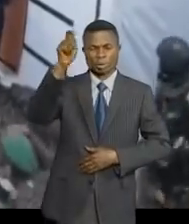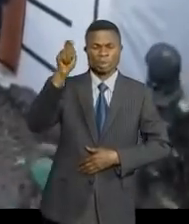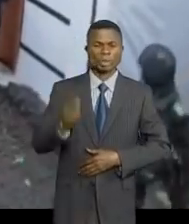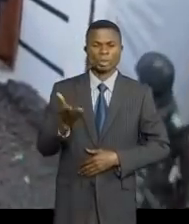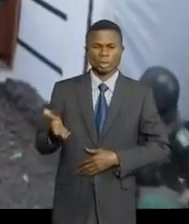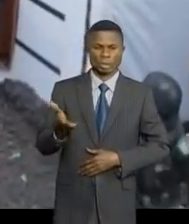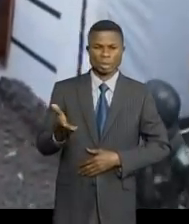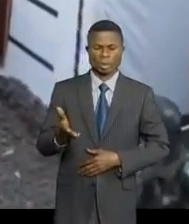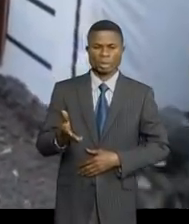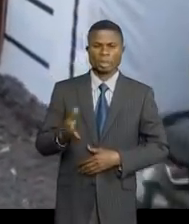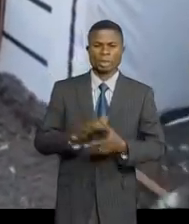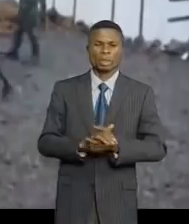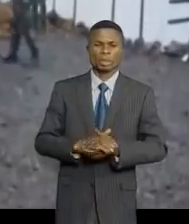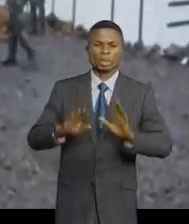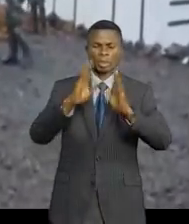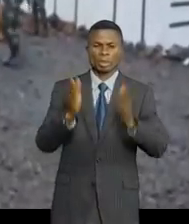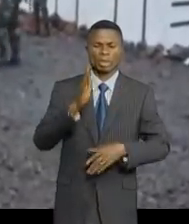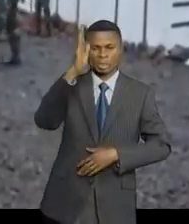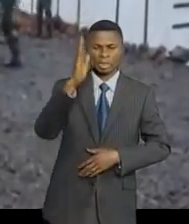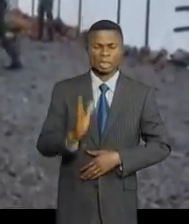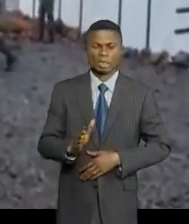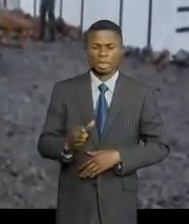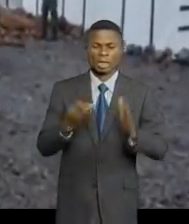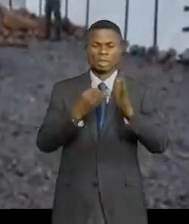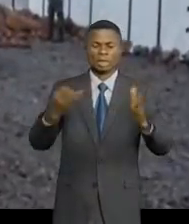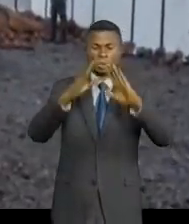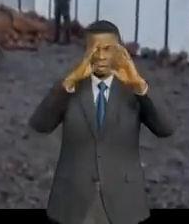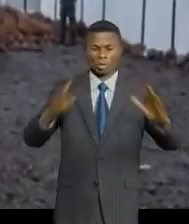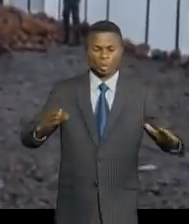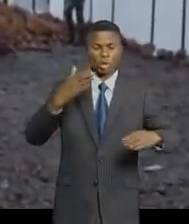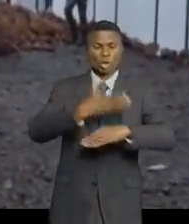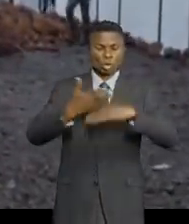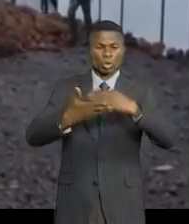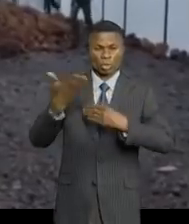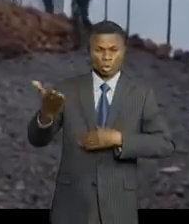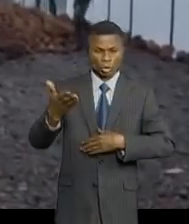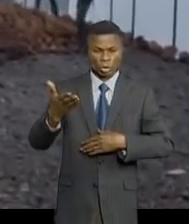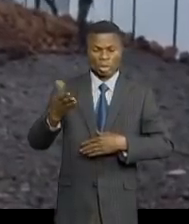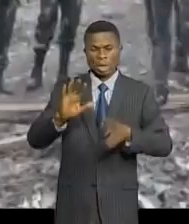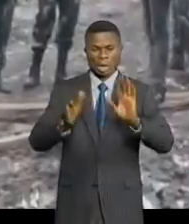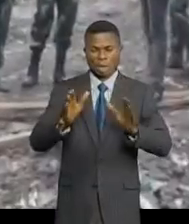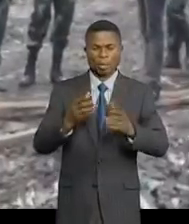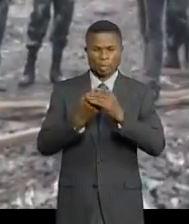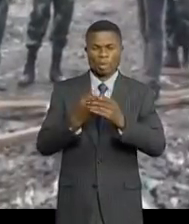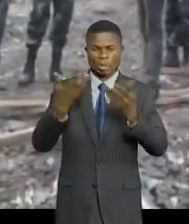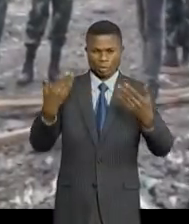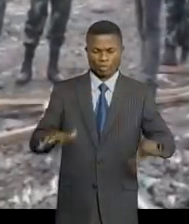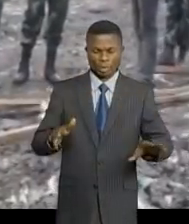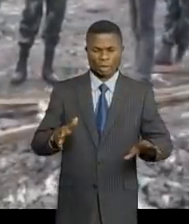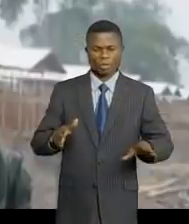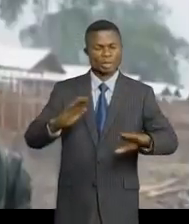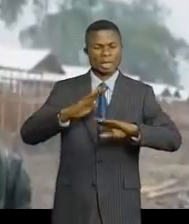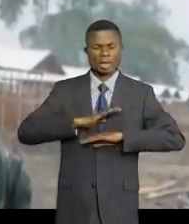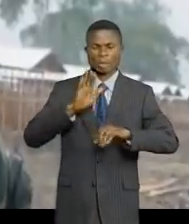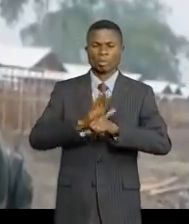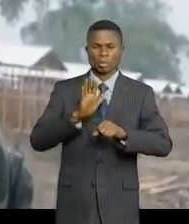faut noter que plus de 570 maisons sur les 1000 maisons prévues sont déjà construites. Sentiment de satisfaction pour